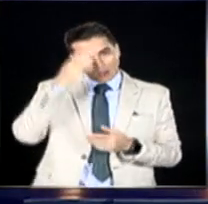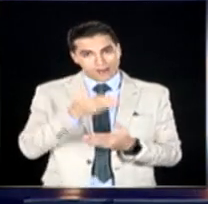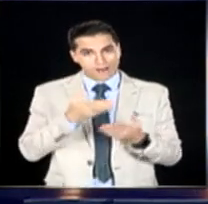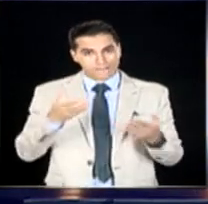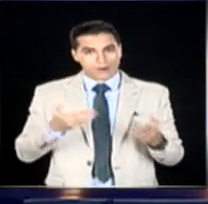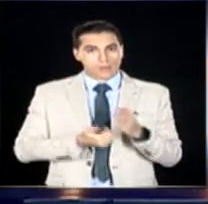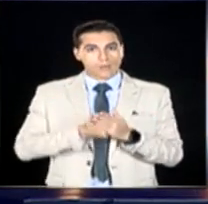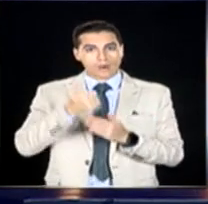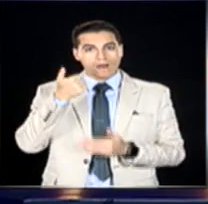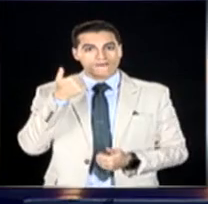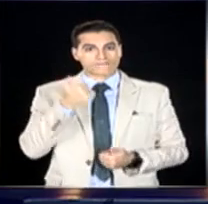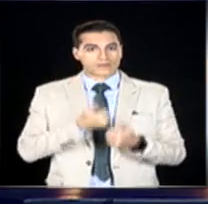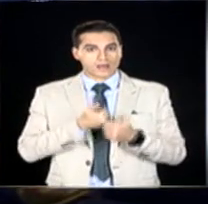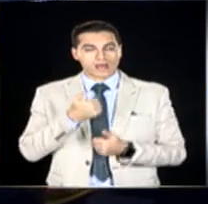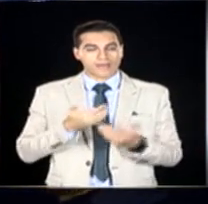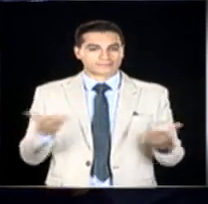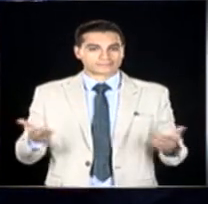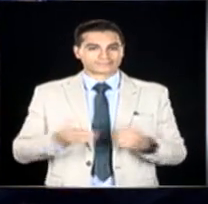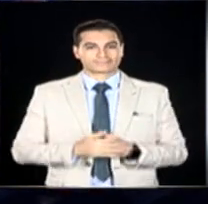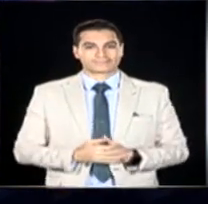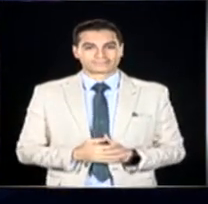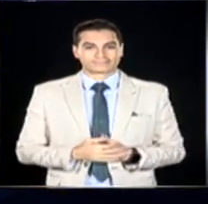وحلقة أفضل لاعب والعباقرة.